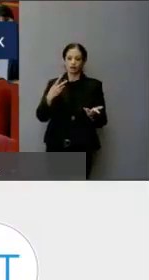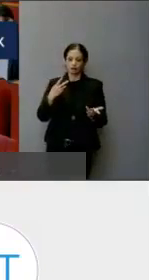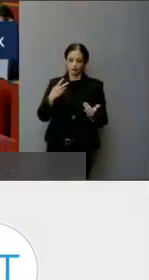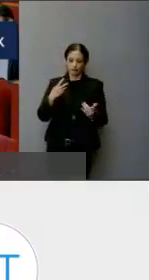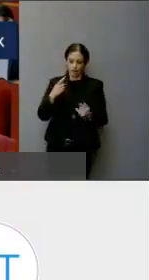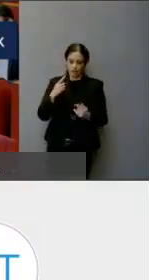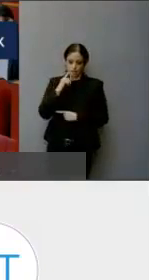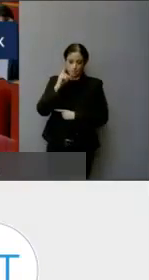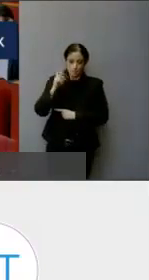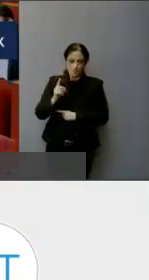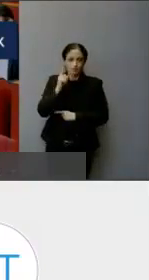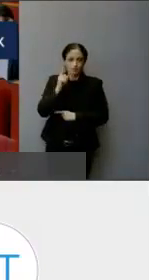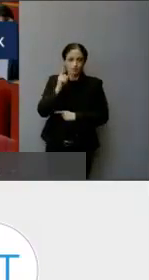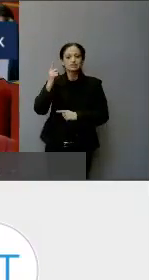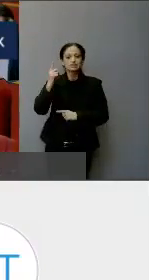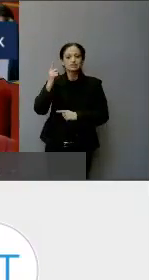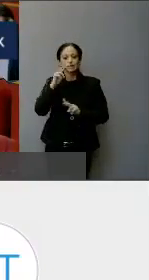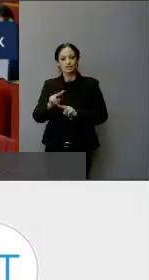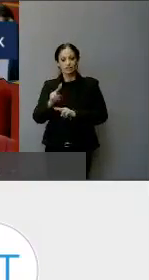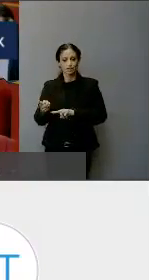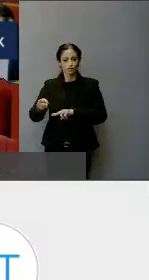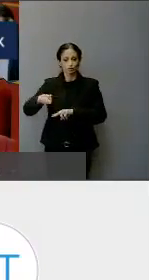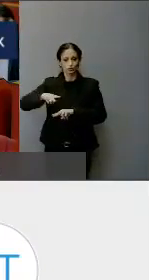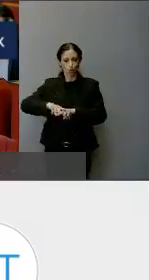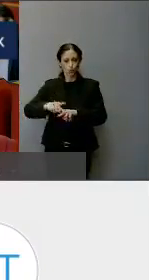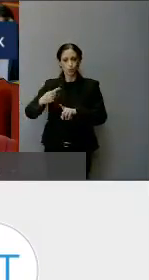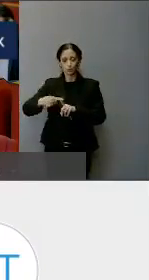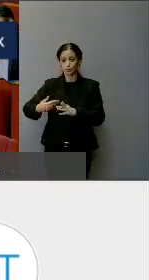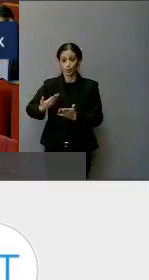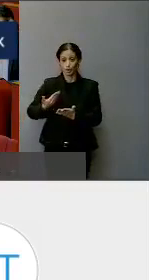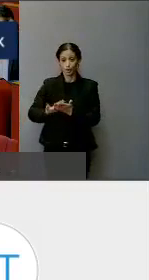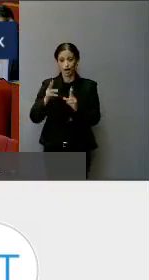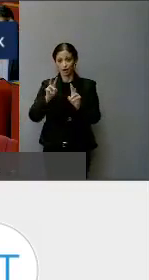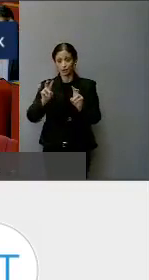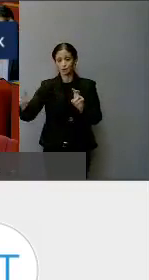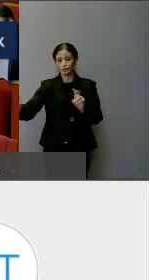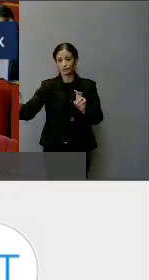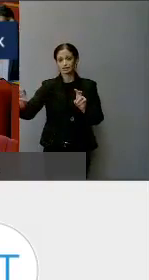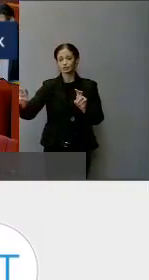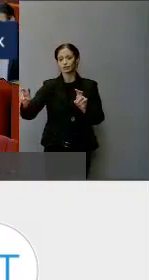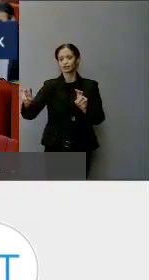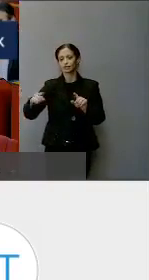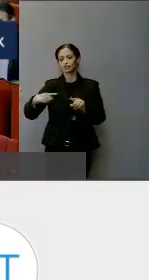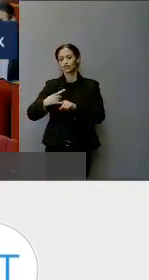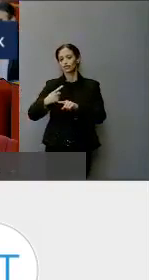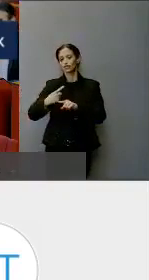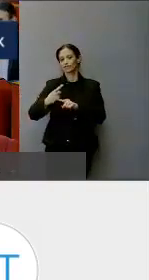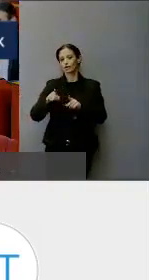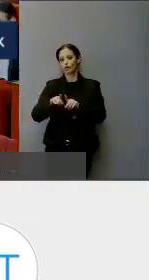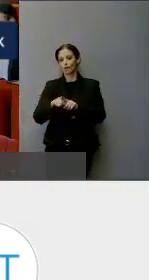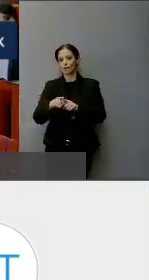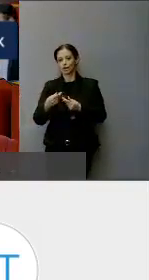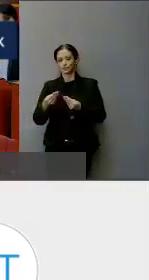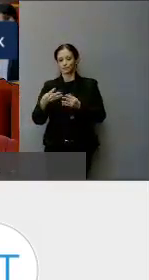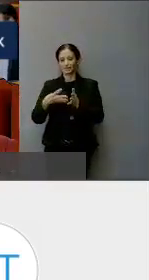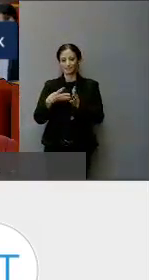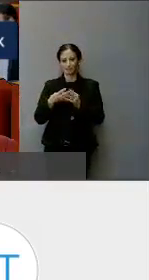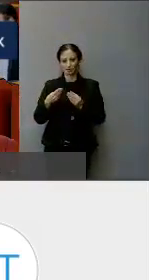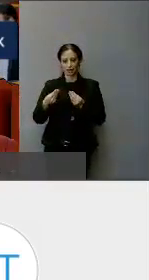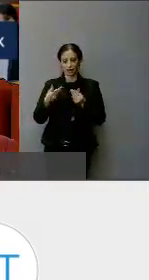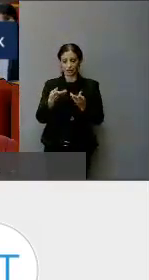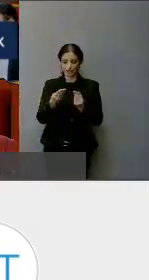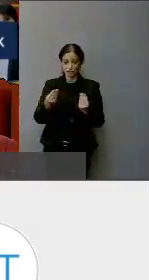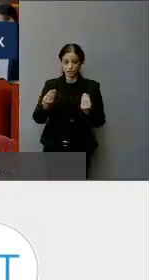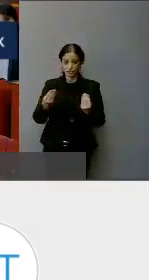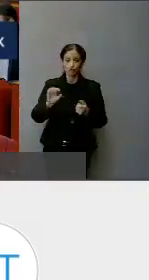e alla presentazione di argomentazioni che andassero in qualche modo a mitigare queste criticità risolvere a